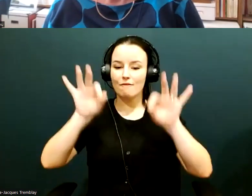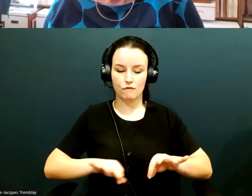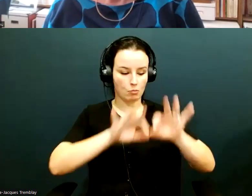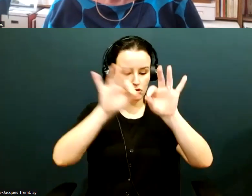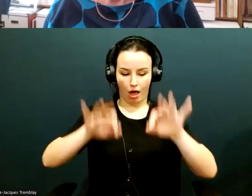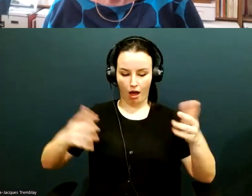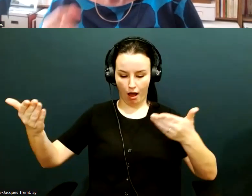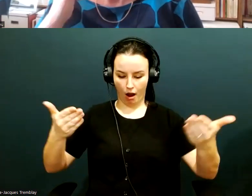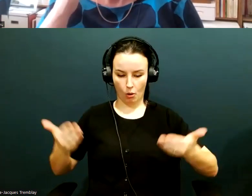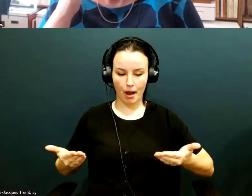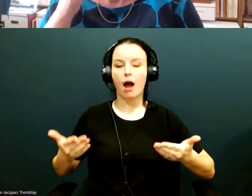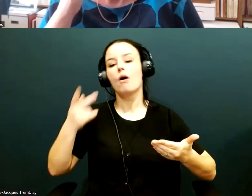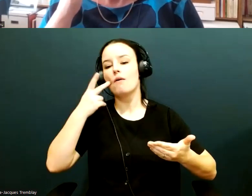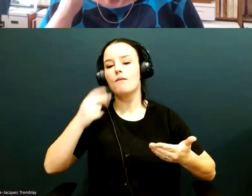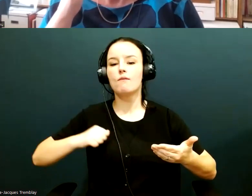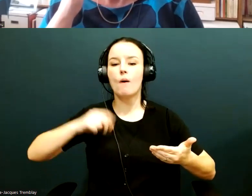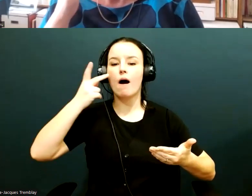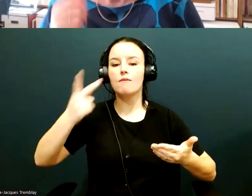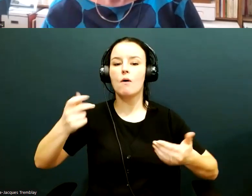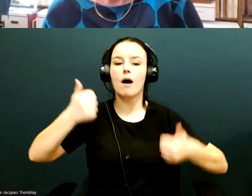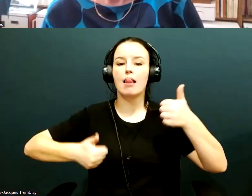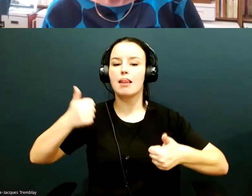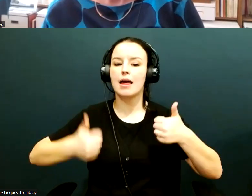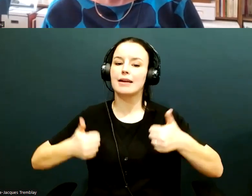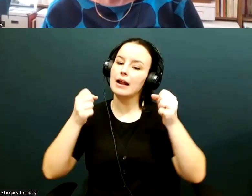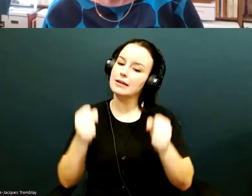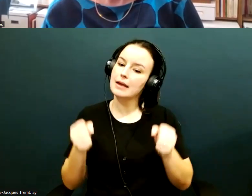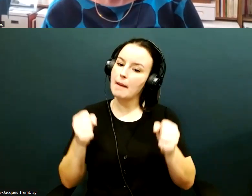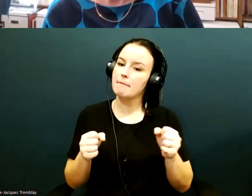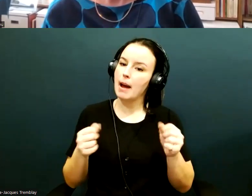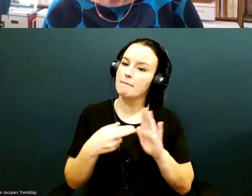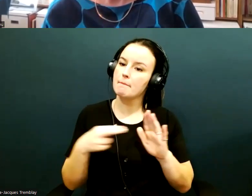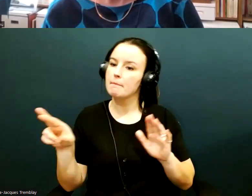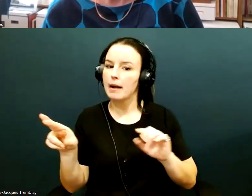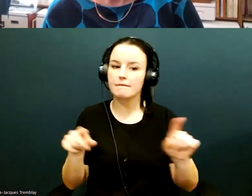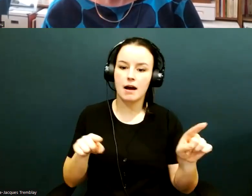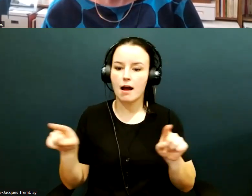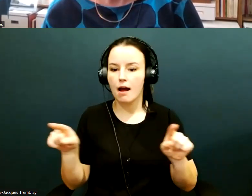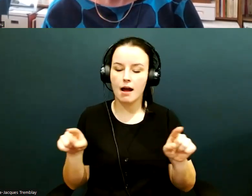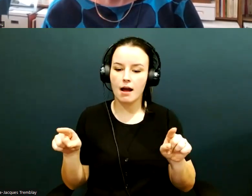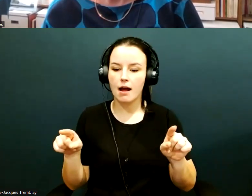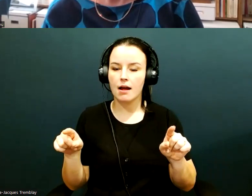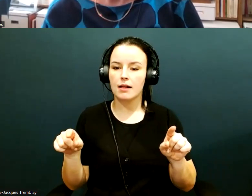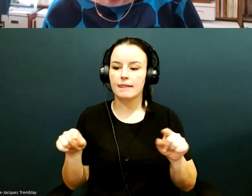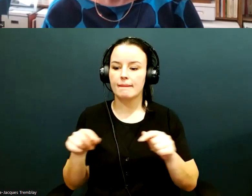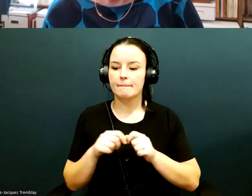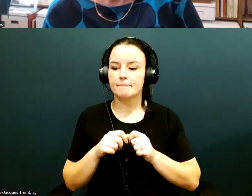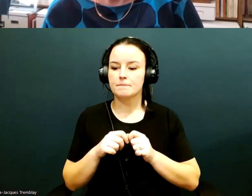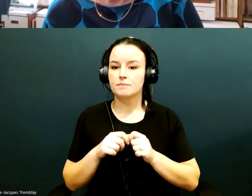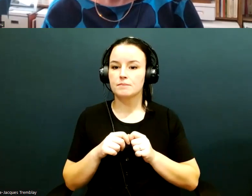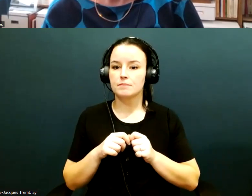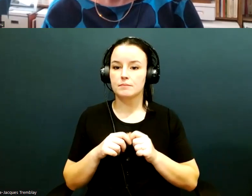remplis vers quelle personne on devrait référer ce nouveau résident-là. Puis après ça, ben, une fois que les deux sont